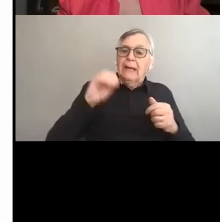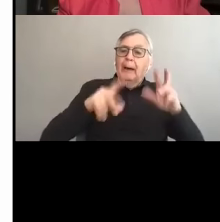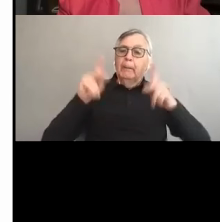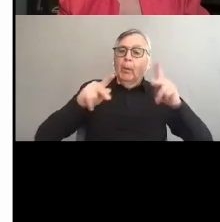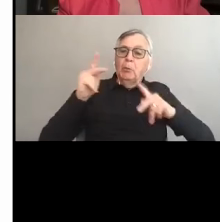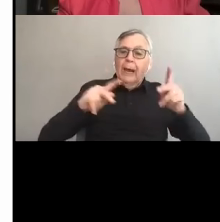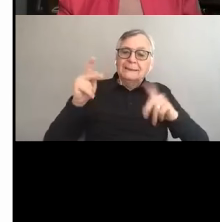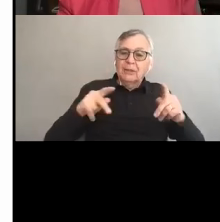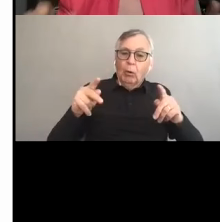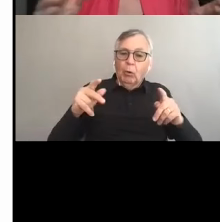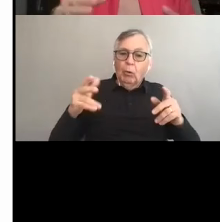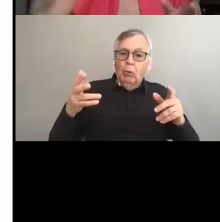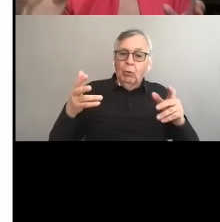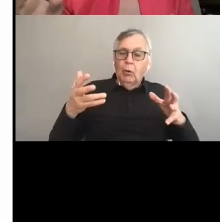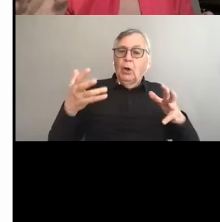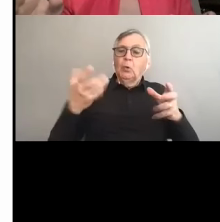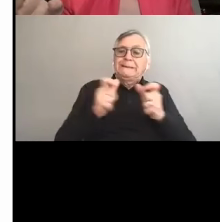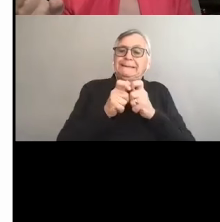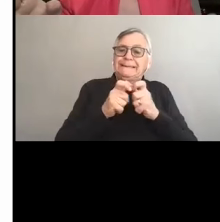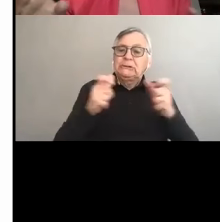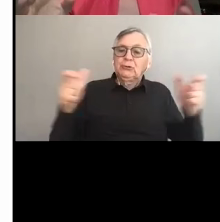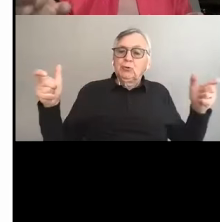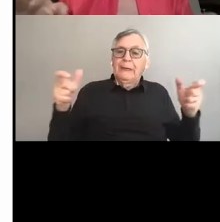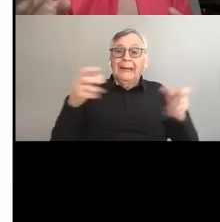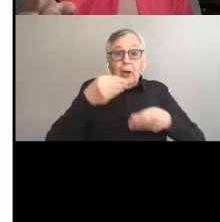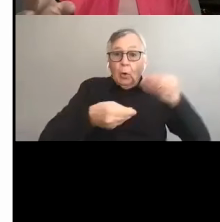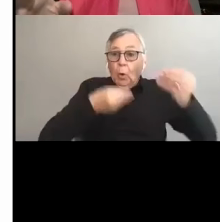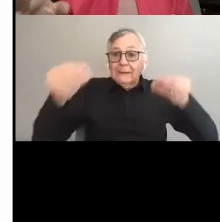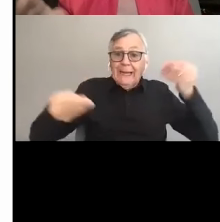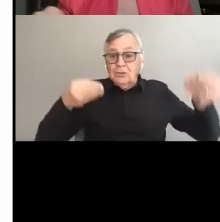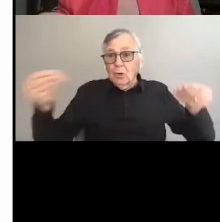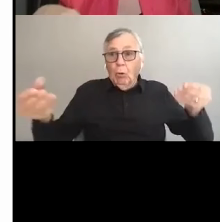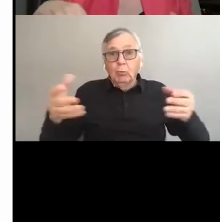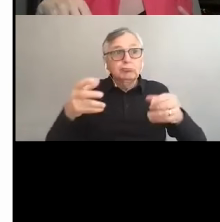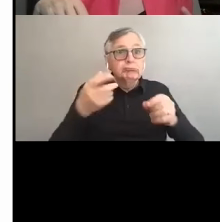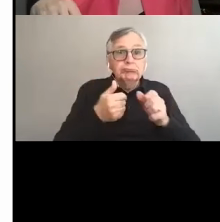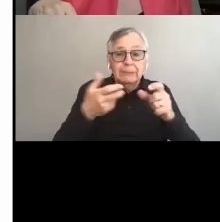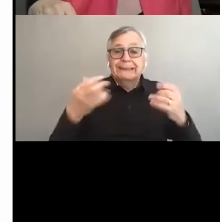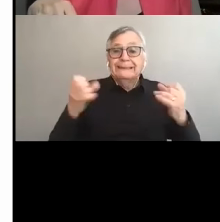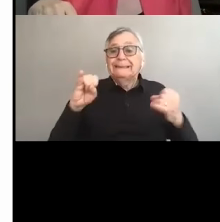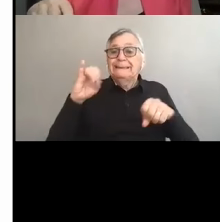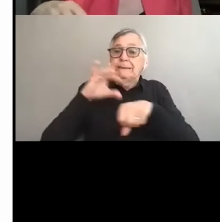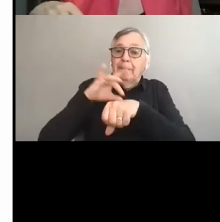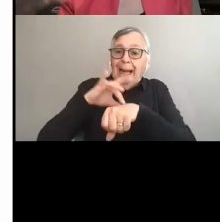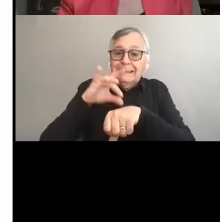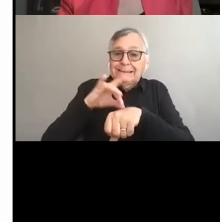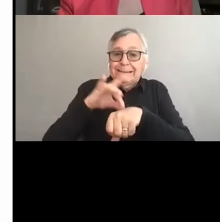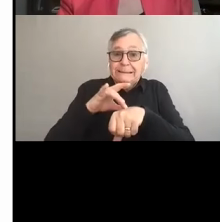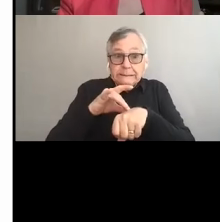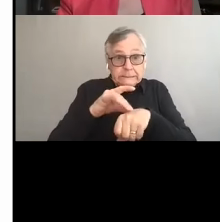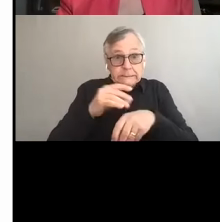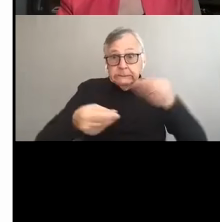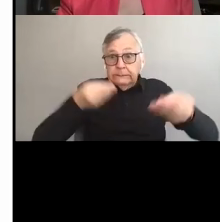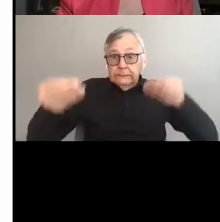qui est susceptible, puis la durée de la contagion par rapport à une maladie donnée. Donc, si une maladie, elle est contagieuse